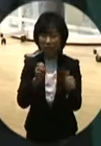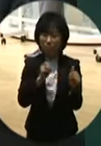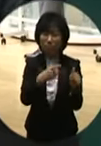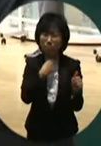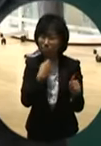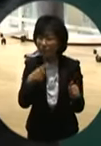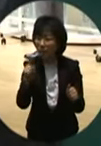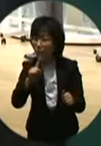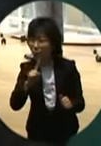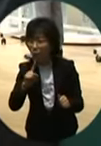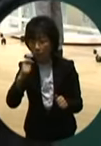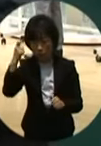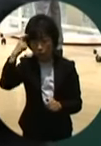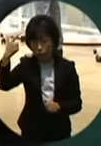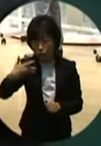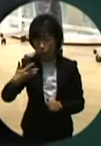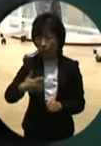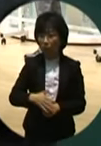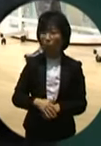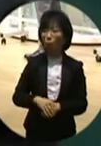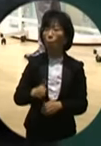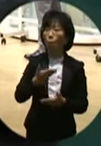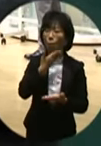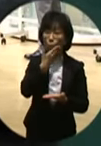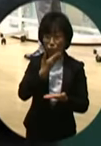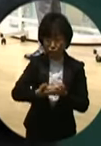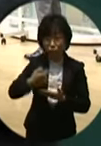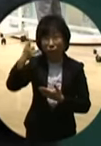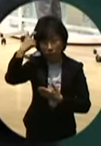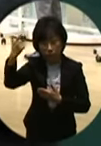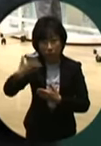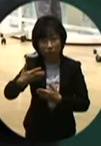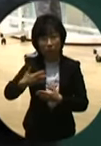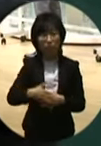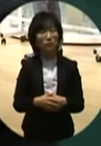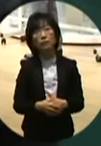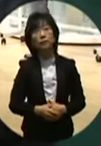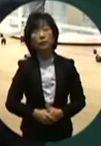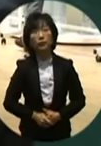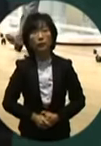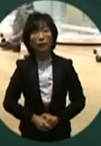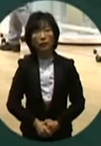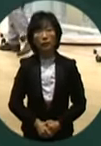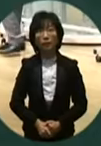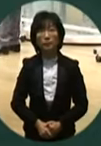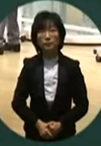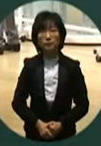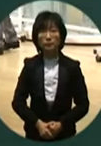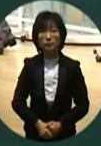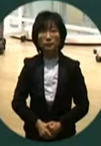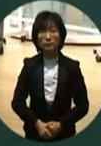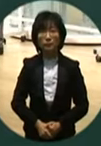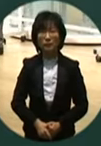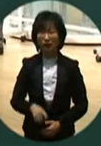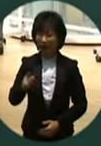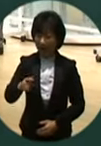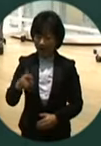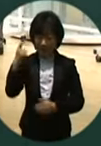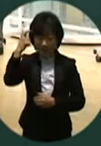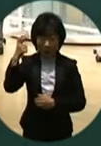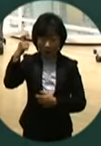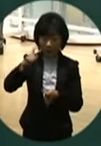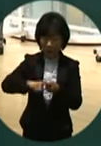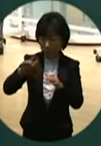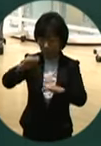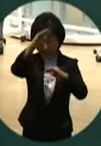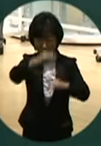what would you say to him? 굉장히 중요한 질문이죠. So quite an important question, right? 이런 얘기를 하면 알아듣겠습니까? Do you think he